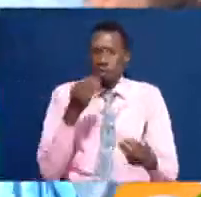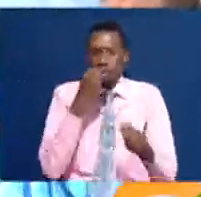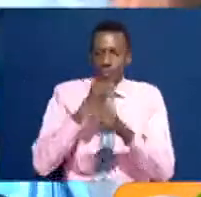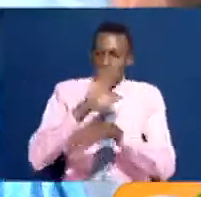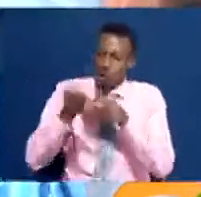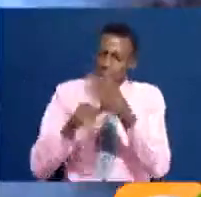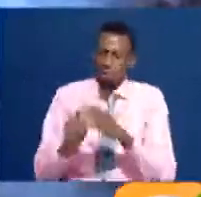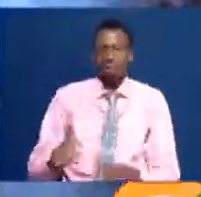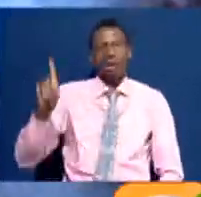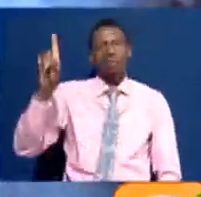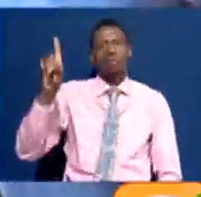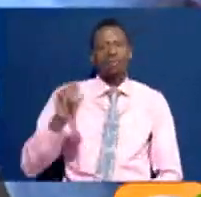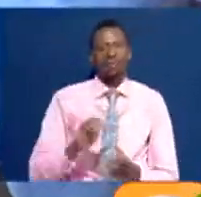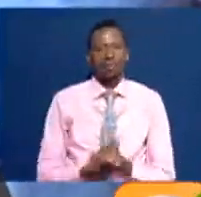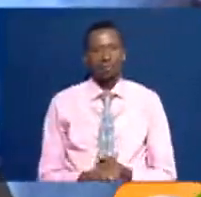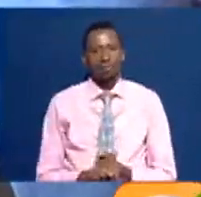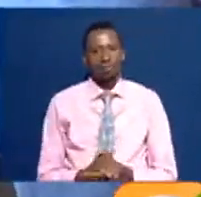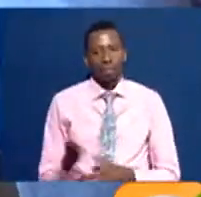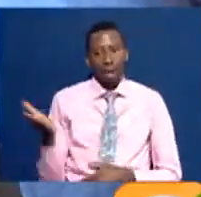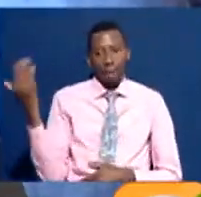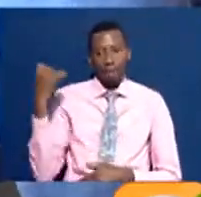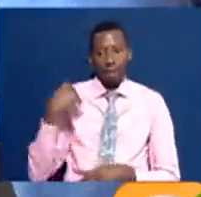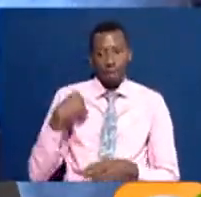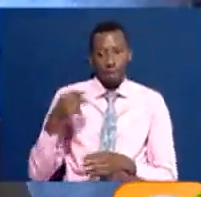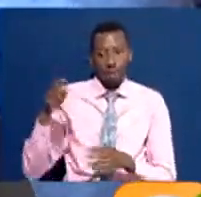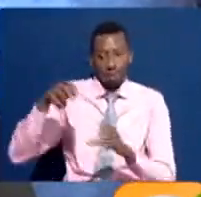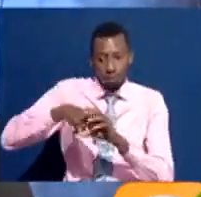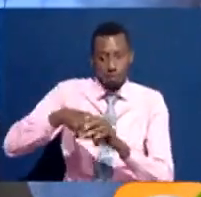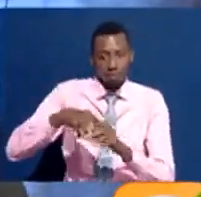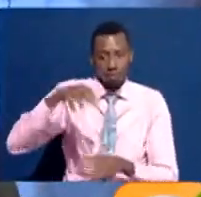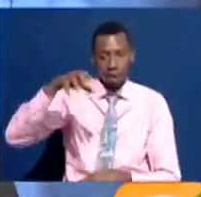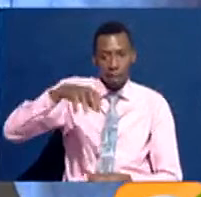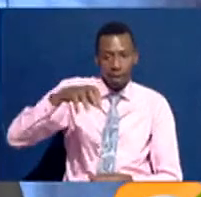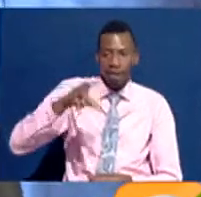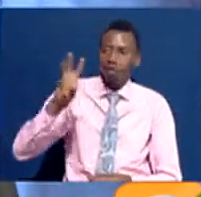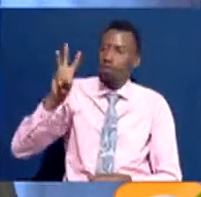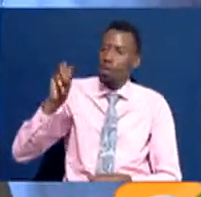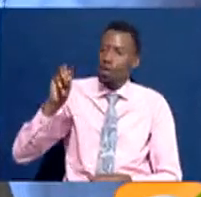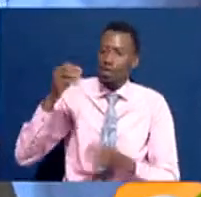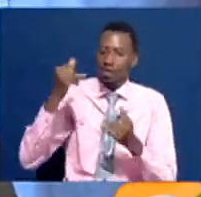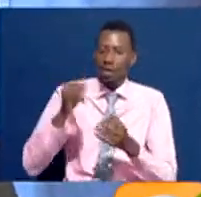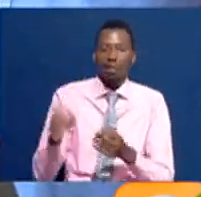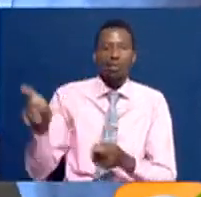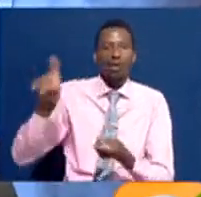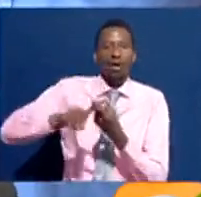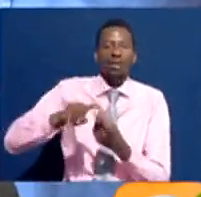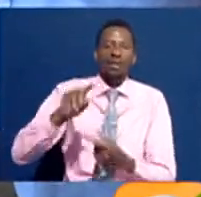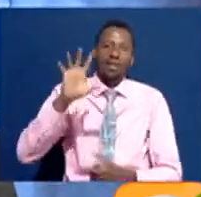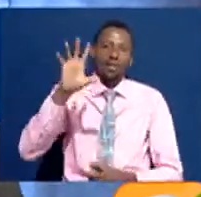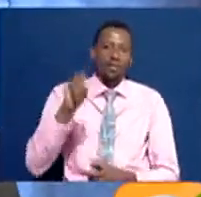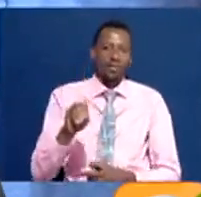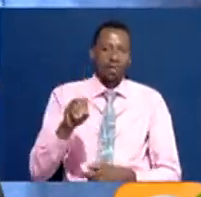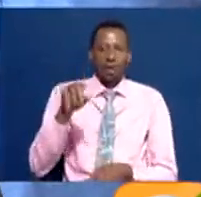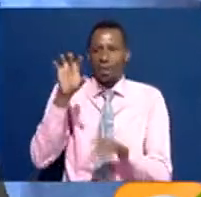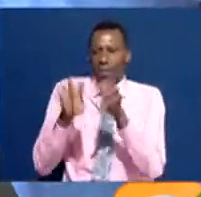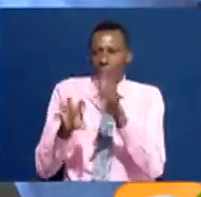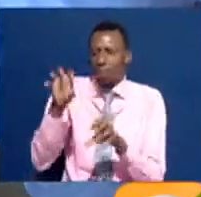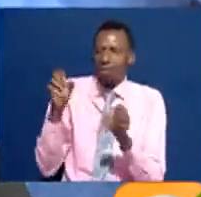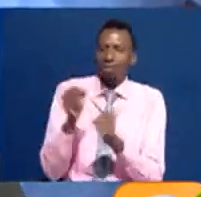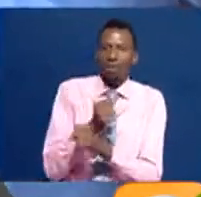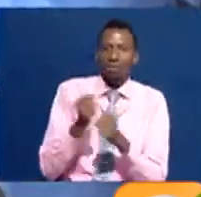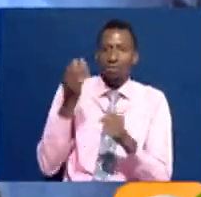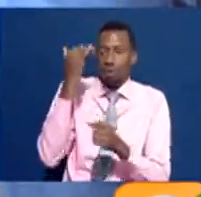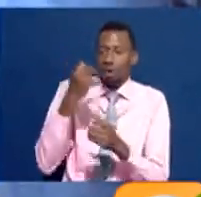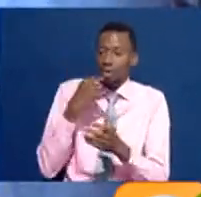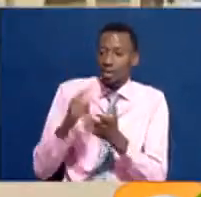yote itaenda juu. Place nilikuwa napandia 30 bob sasa hii imeenda juu hadi imefika 50 bob. Na uwezi bargain juu. Anasema